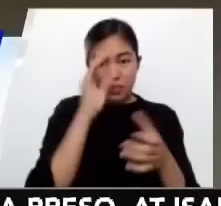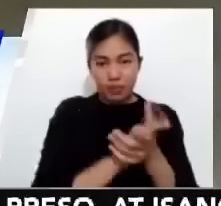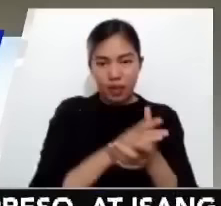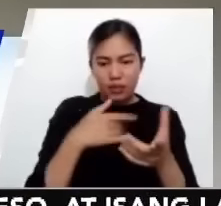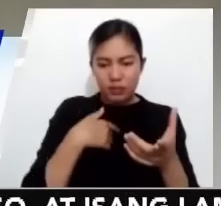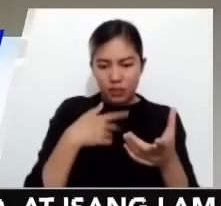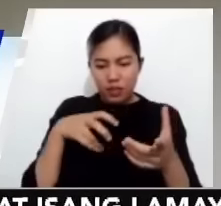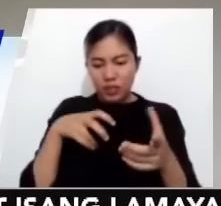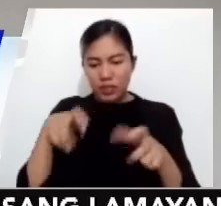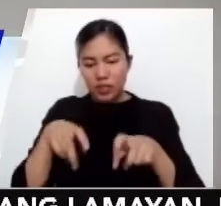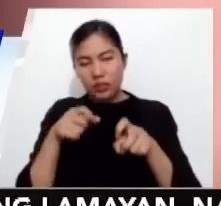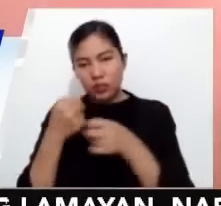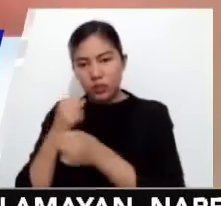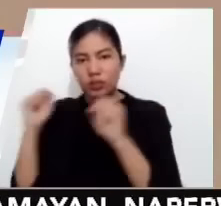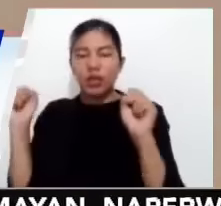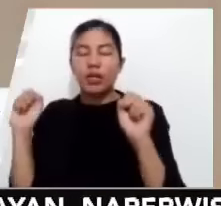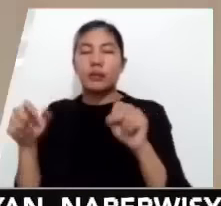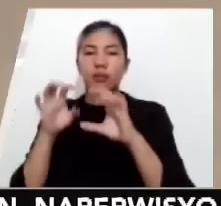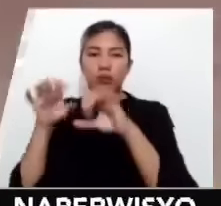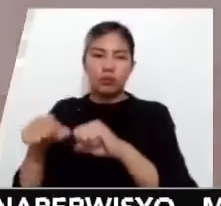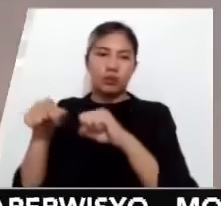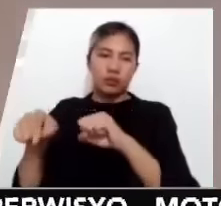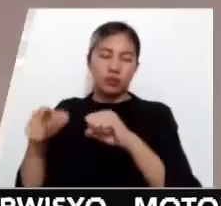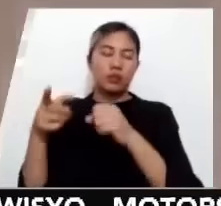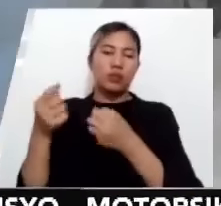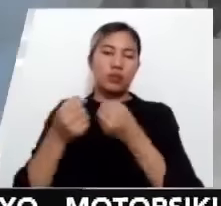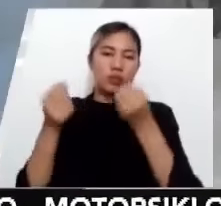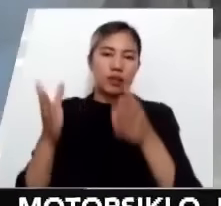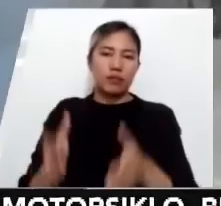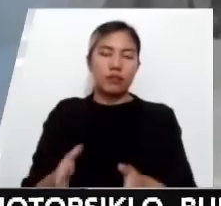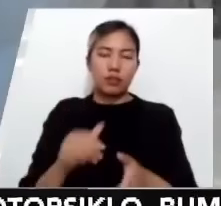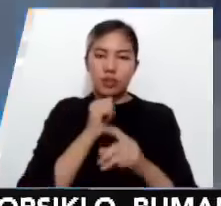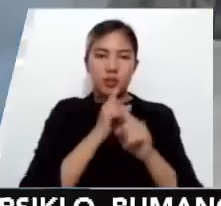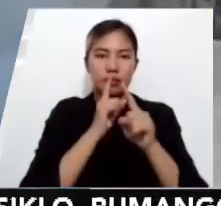ang driver ng wing van. Wala siyang pahayag.